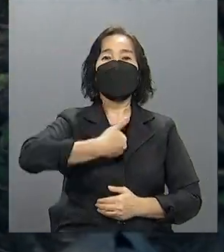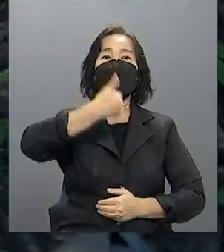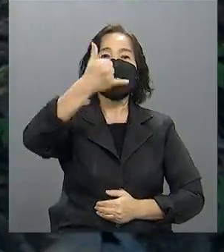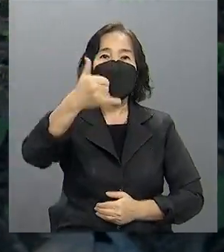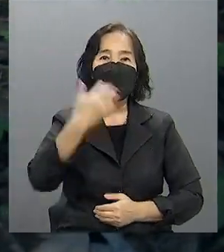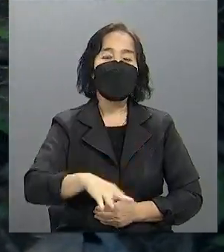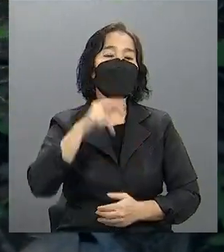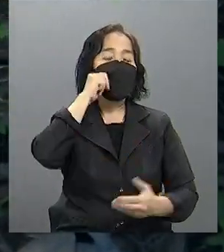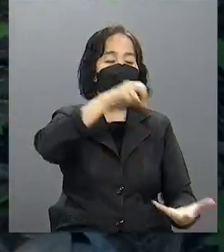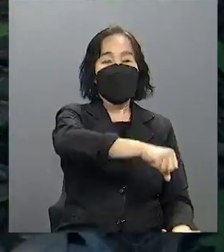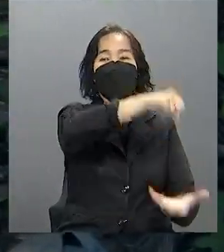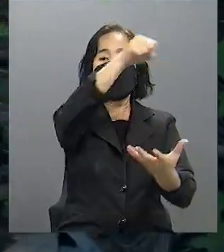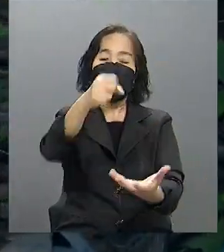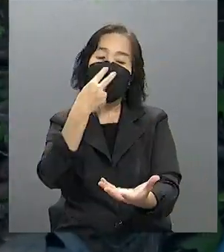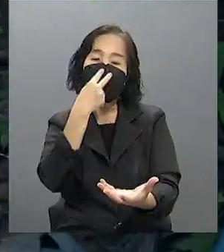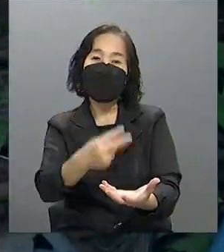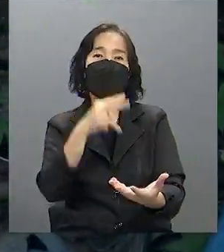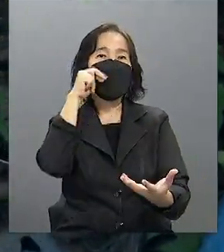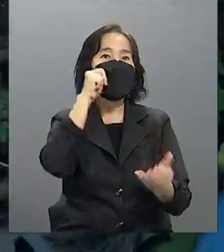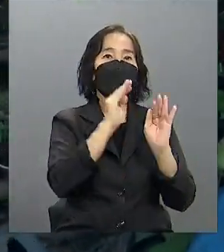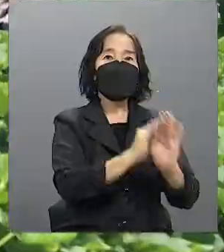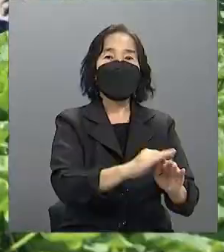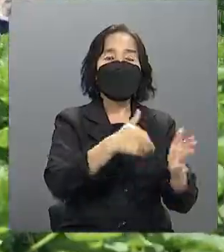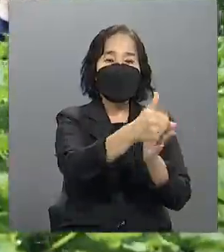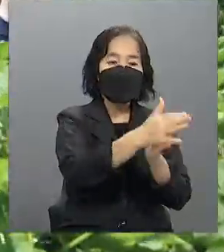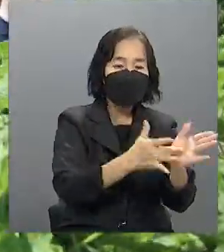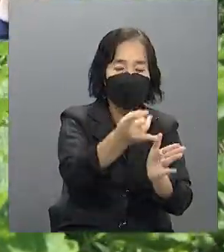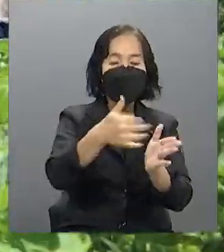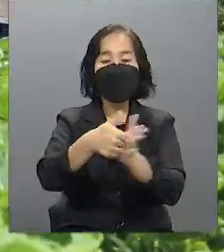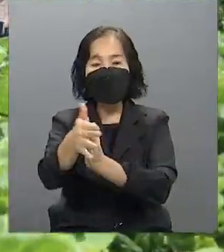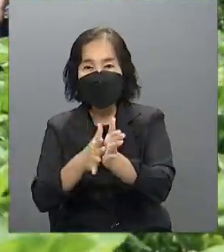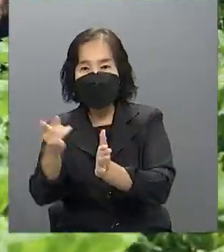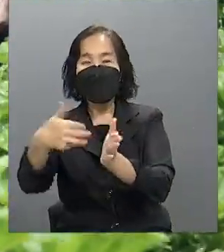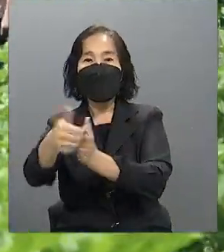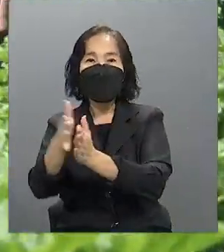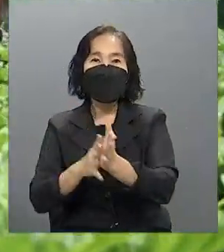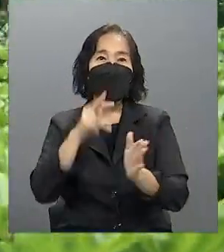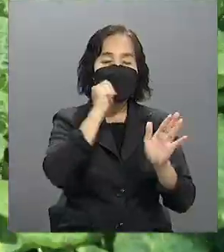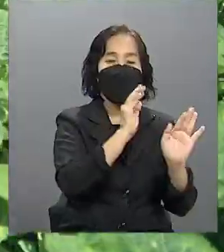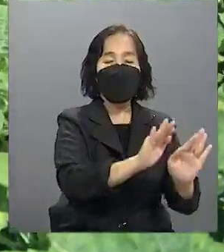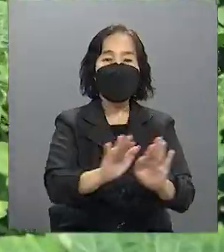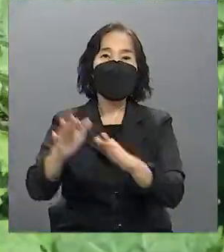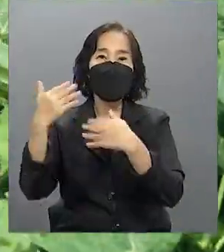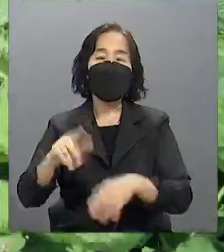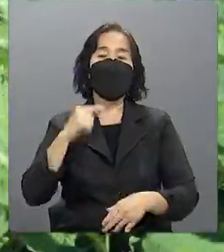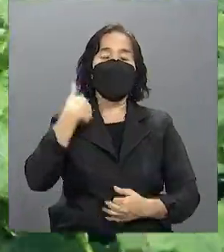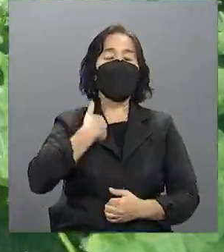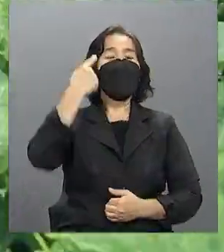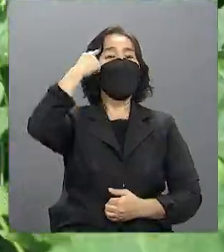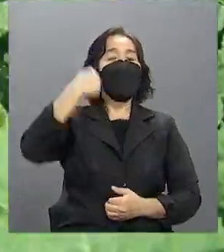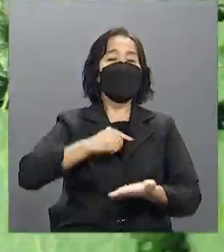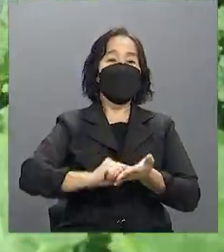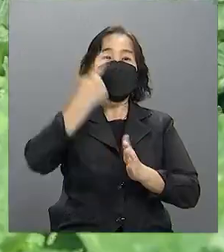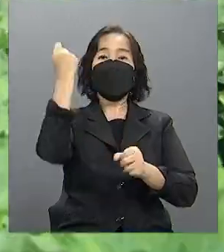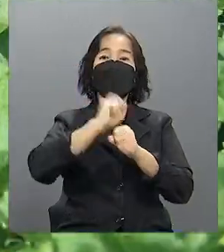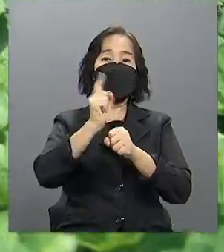งนี้มักตัวนี้มันเป็นซี่นี้มักตัวนี้เป็นซี่นี้ผมก็ขยายให้เป็นซุ่นเดือนลูกซ่อนได้หอมบอกได้หอมก็มีครับ